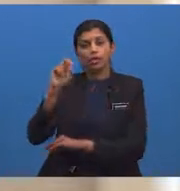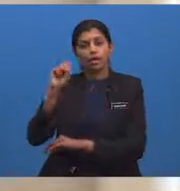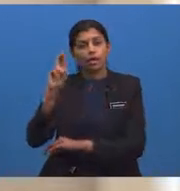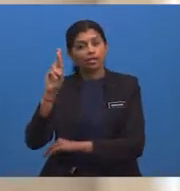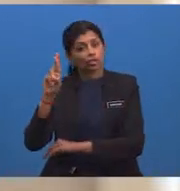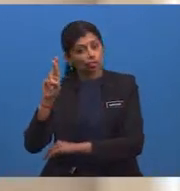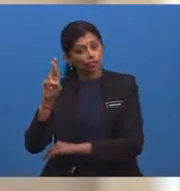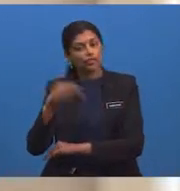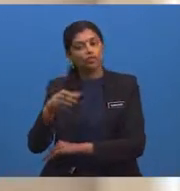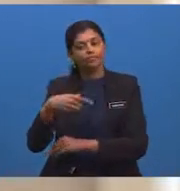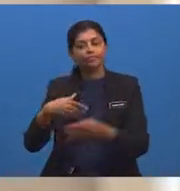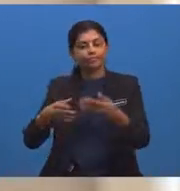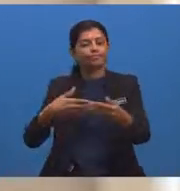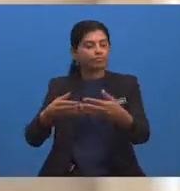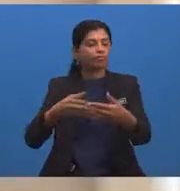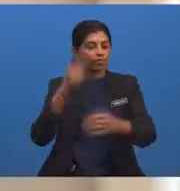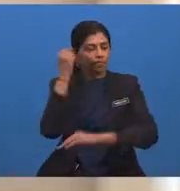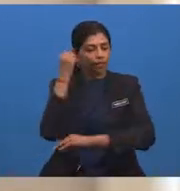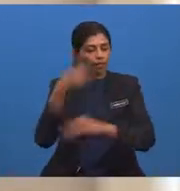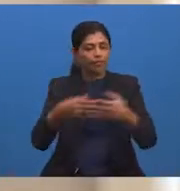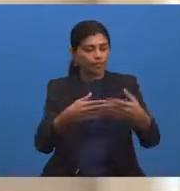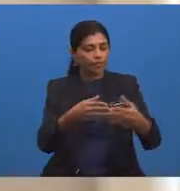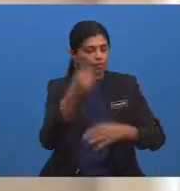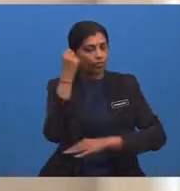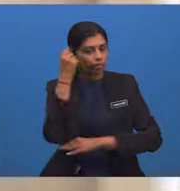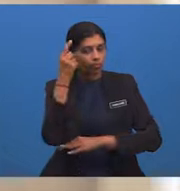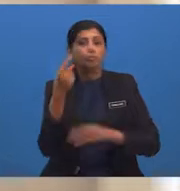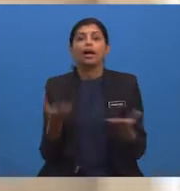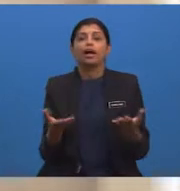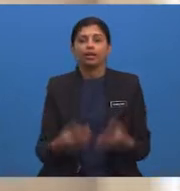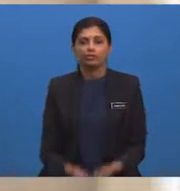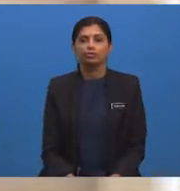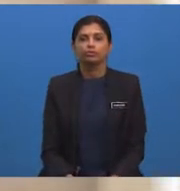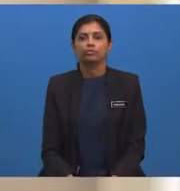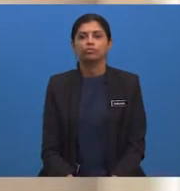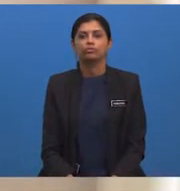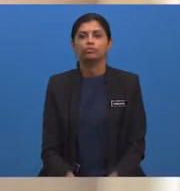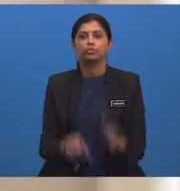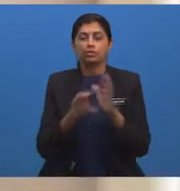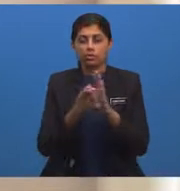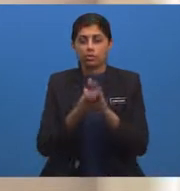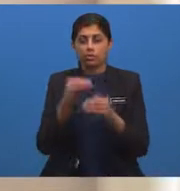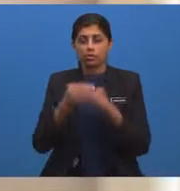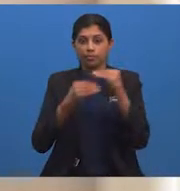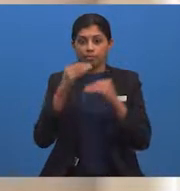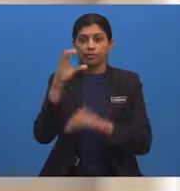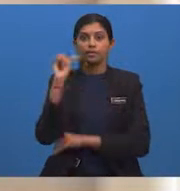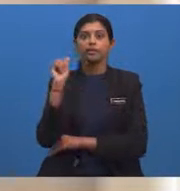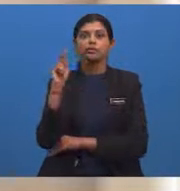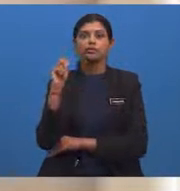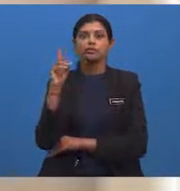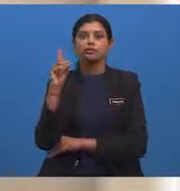Masyarakat kerajaan alam Melayu sangat bertolak angsur. Keadaan ini boleh kita lihat melalui pembinaan Candi